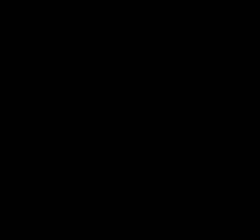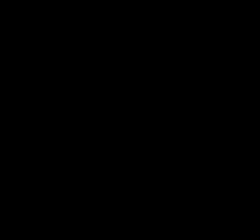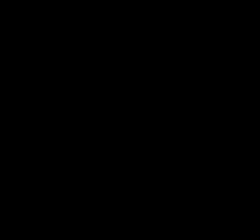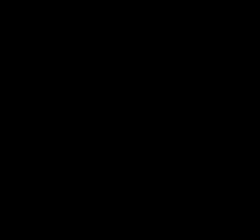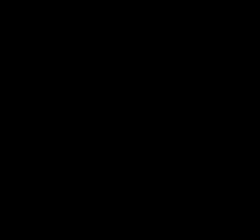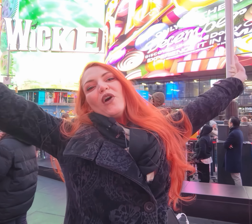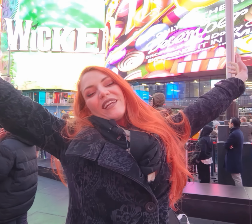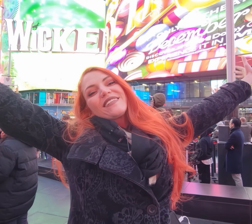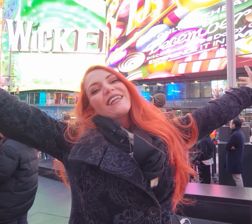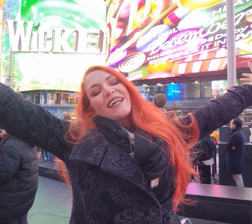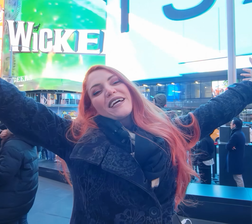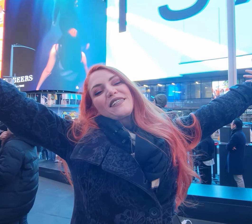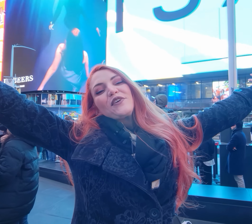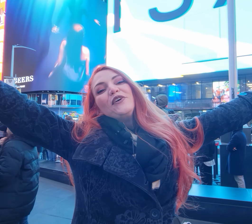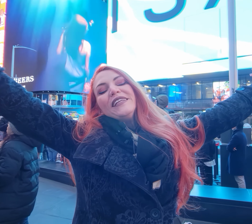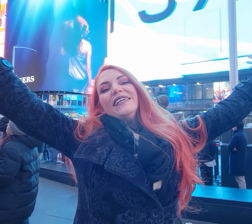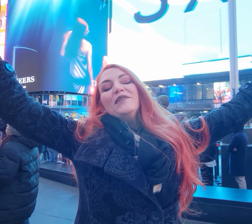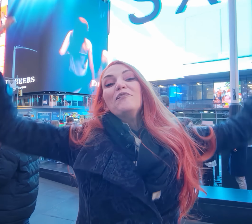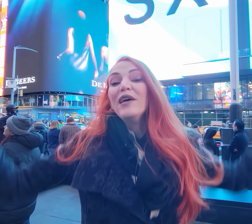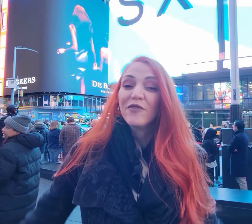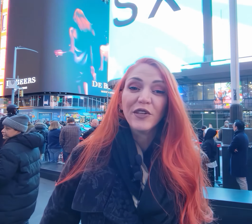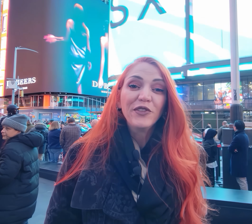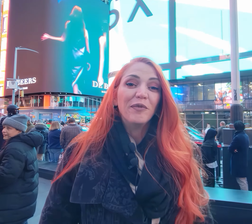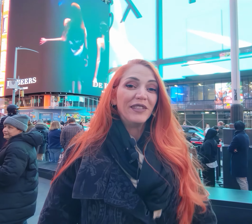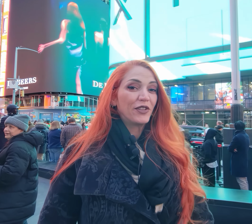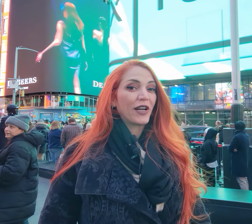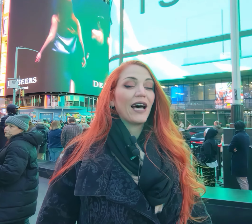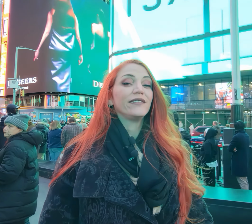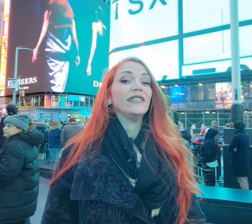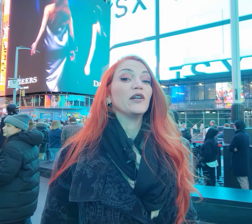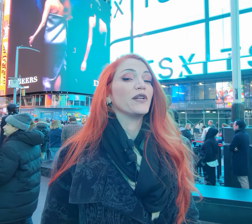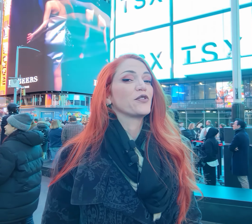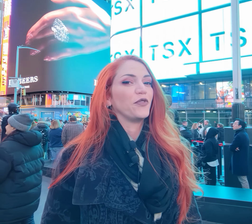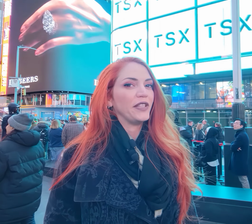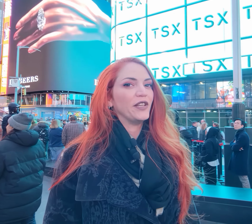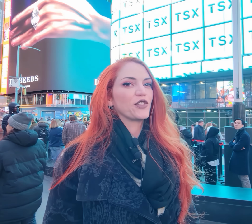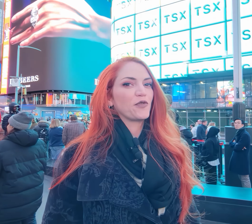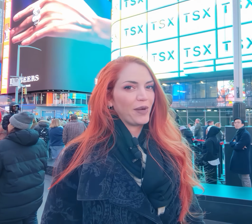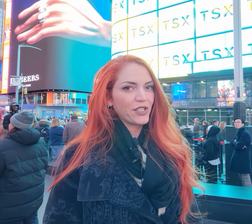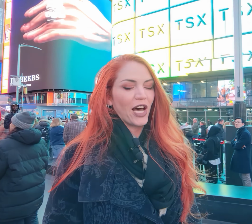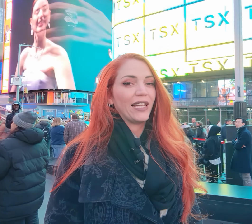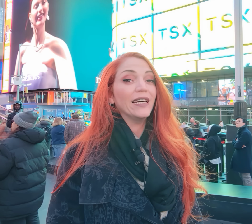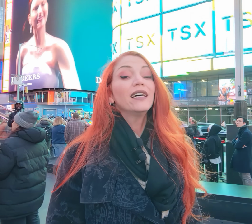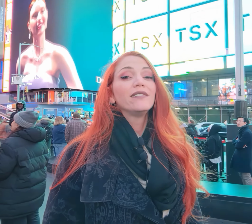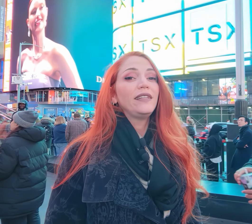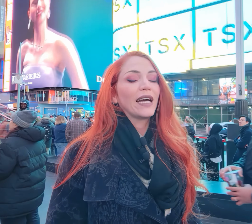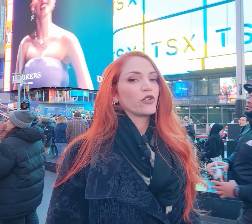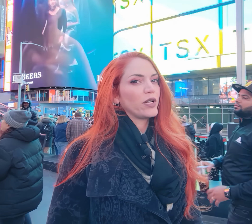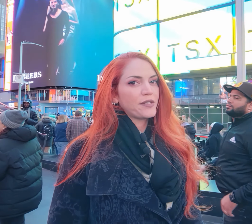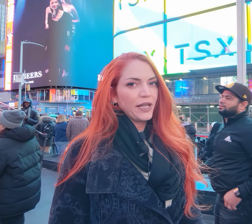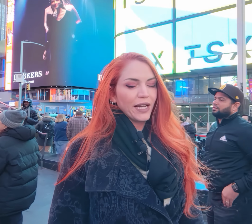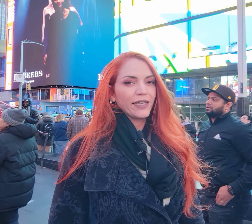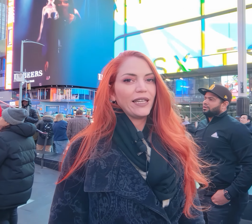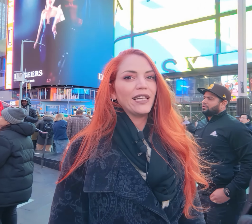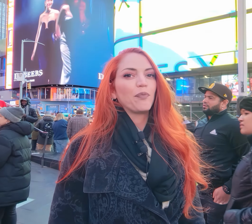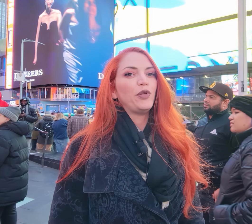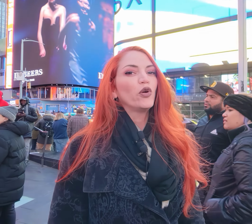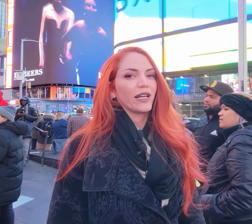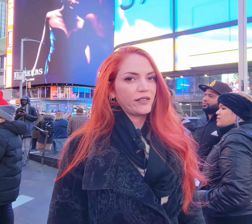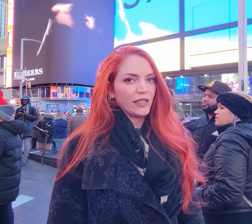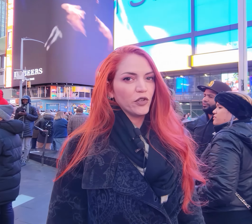visione Buonasera Ragazzoni Benvenuti o Bentornati in questo video speciale dedicato al serial